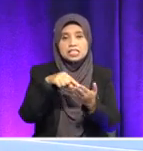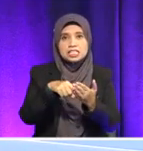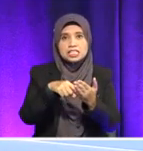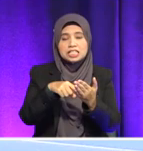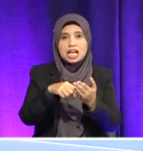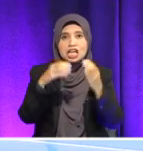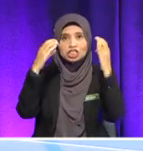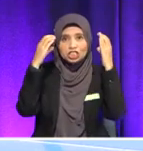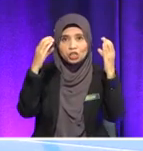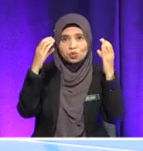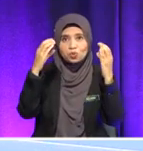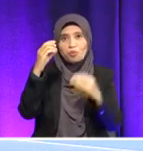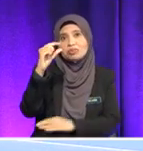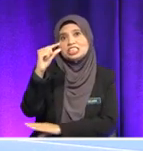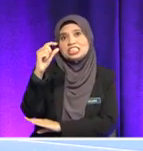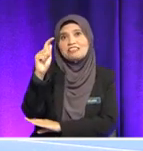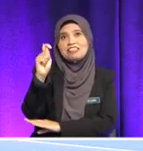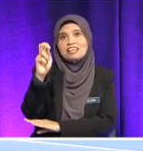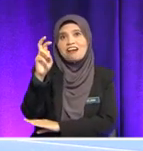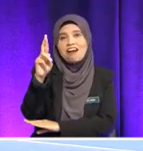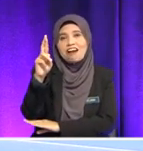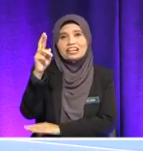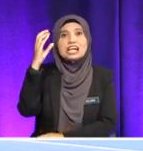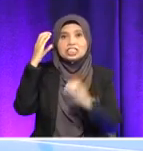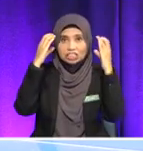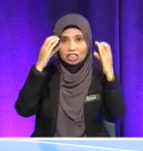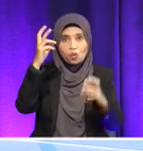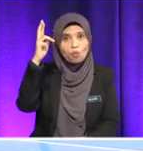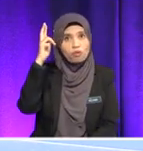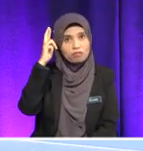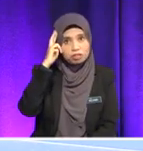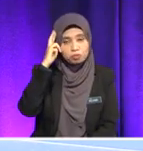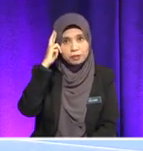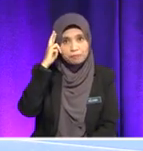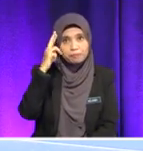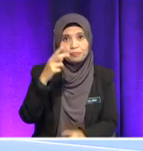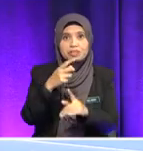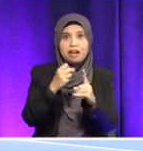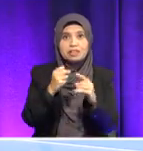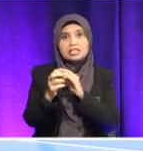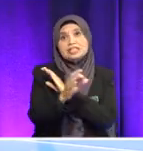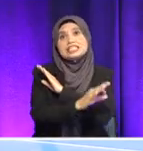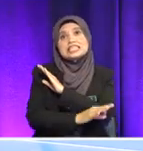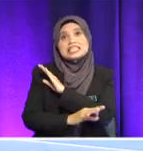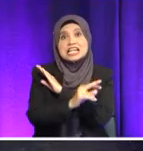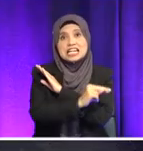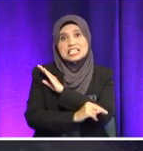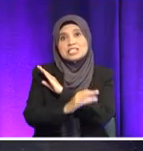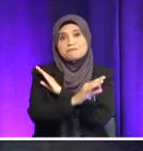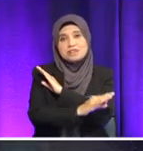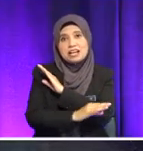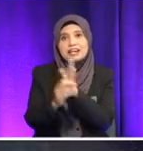dikenali GTR grati Cherry katanya dari sekolah menengah agama Datuk klinik Petra Makmur Negeri 9 Selamat datang